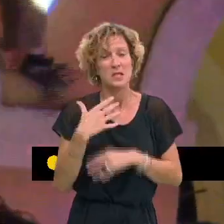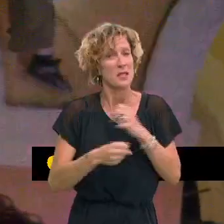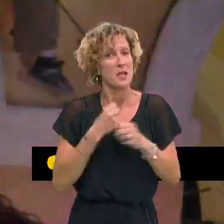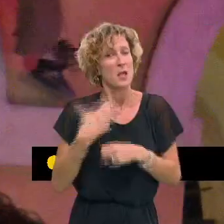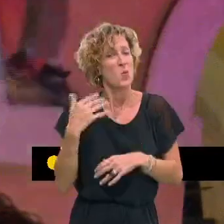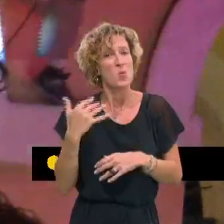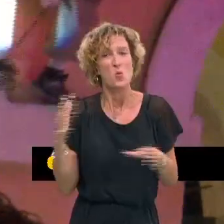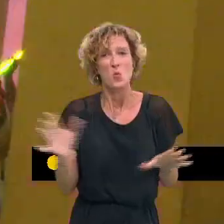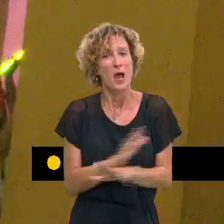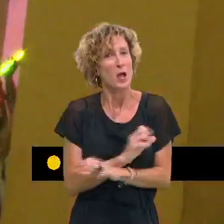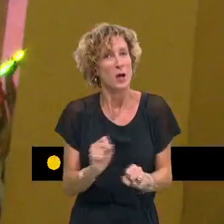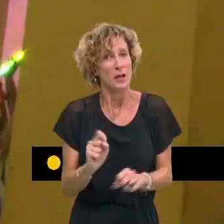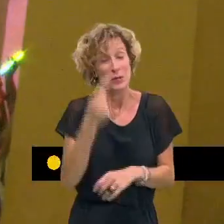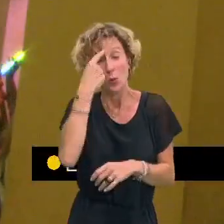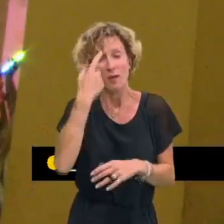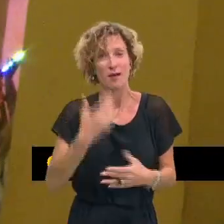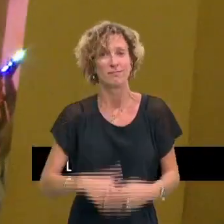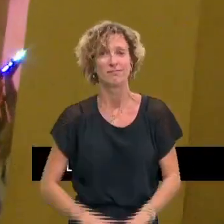ce qu'on retient pour le moment.